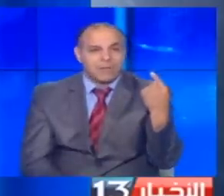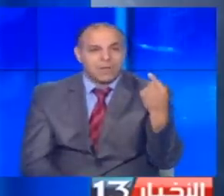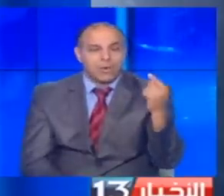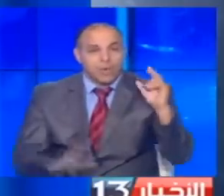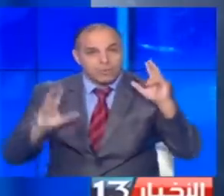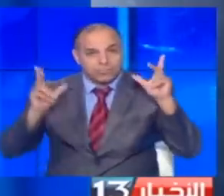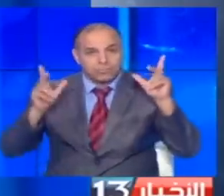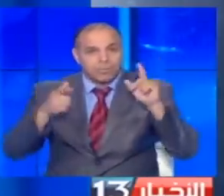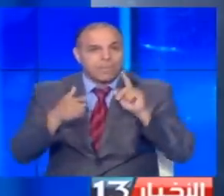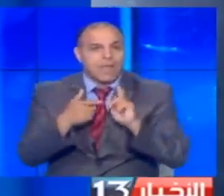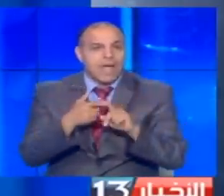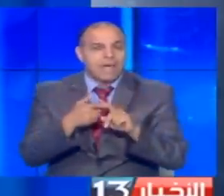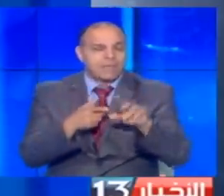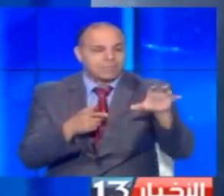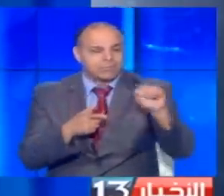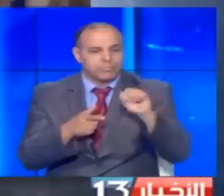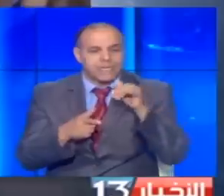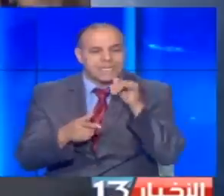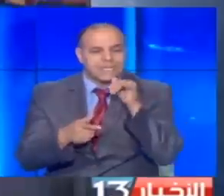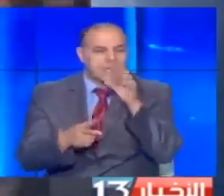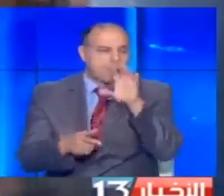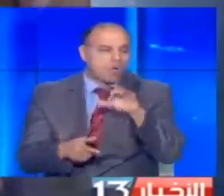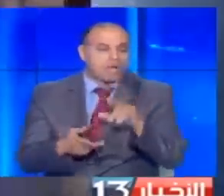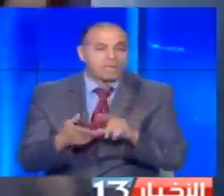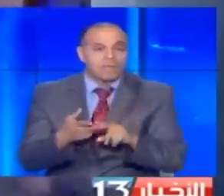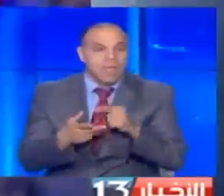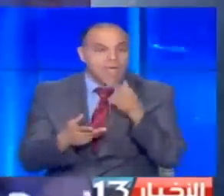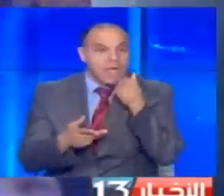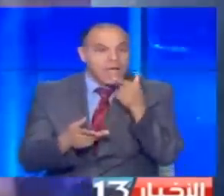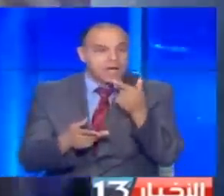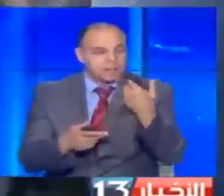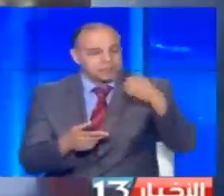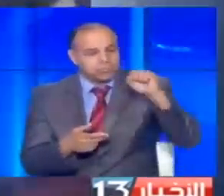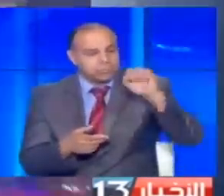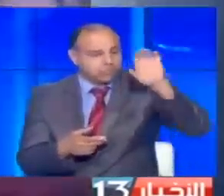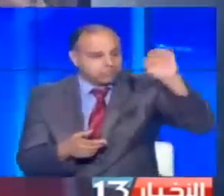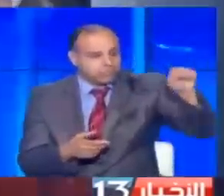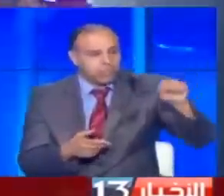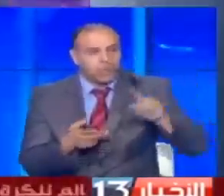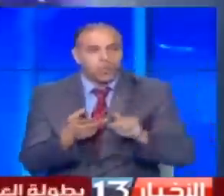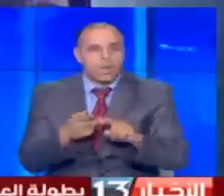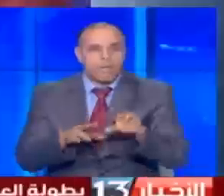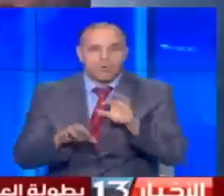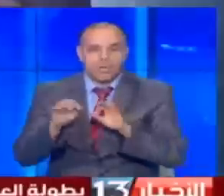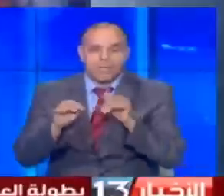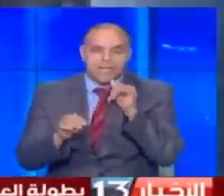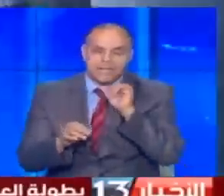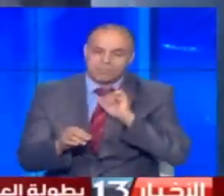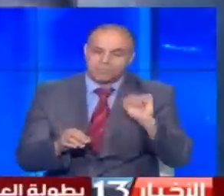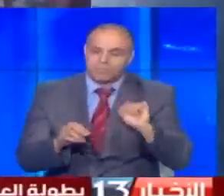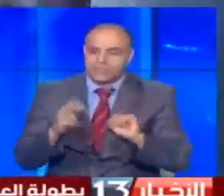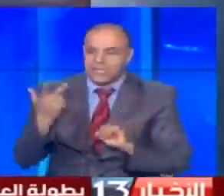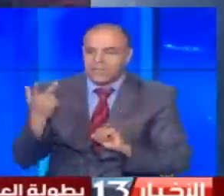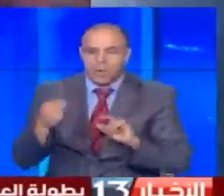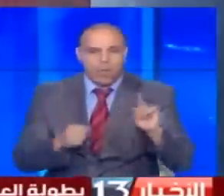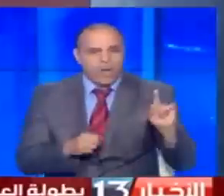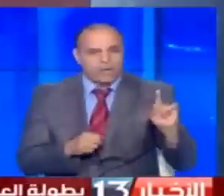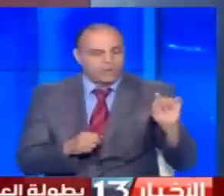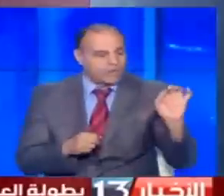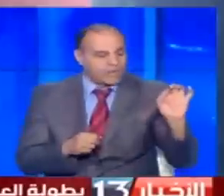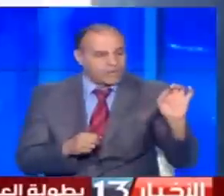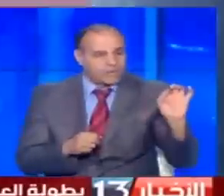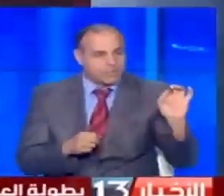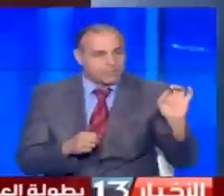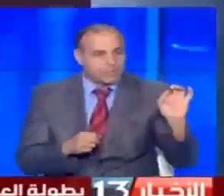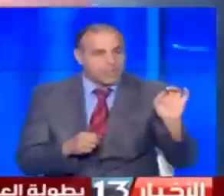الطائره التي تستضيفها ايطاليا وهو غربيه حين فاز على صاحب الضيافه المنتخب الايطالي بثلاثه اشواط دون منك وفي